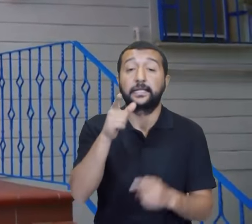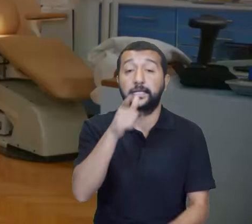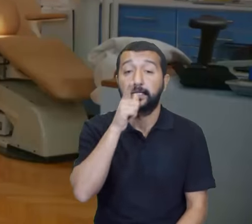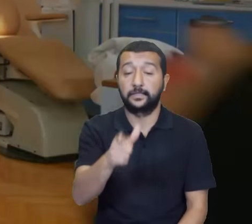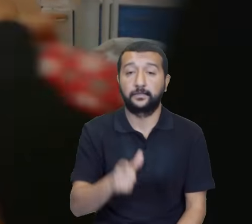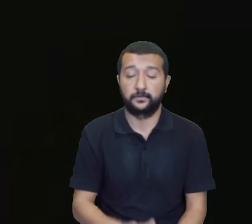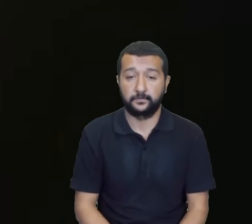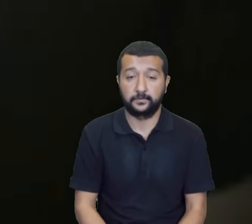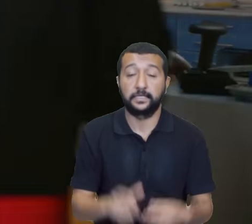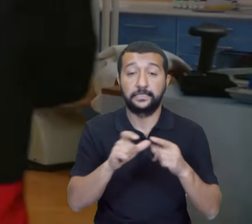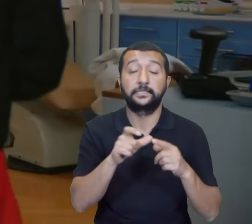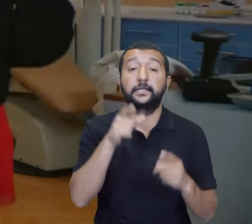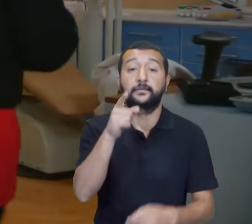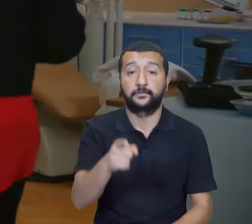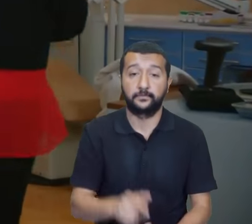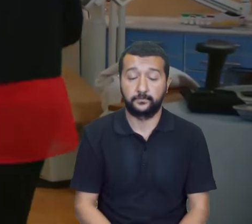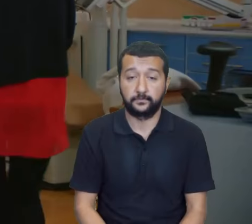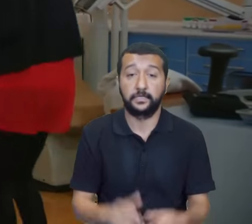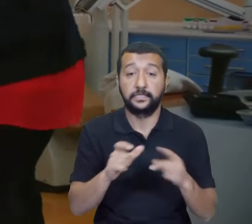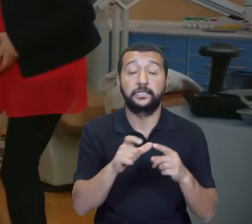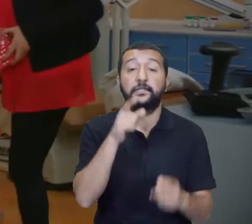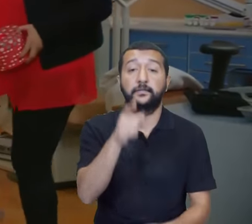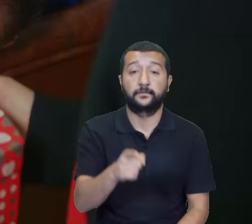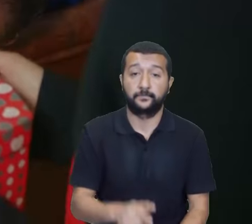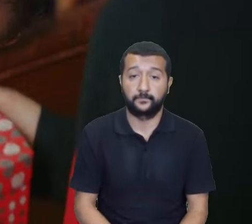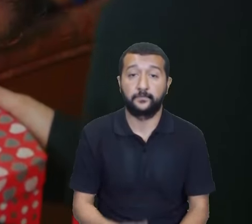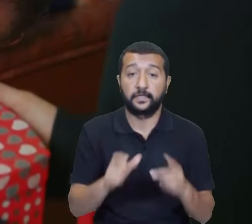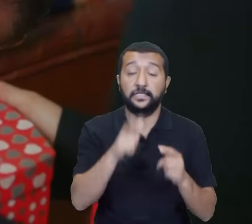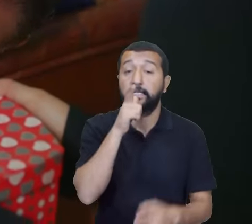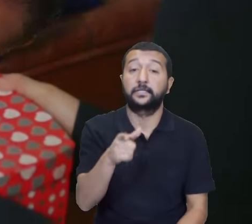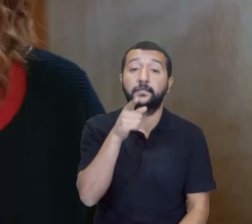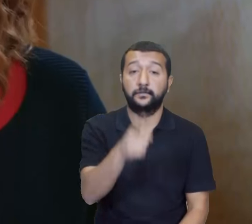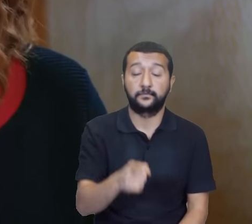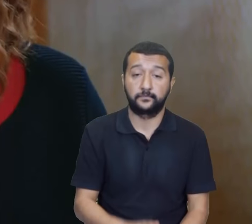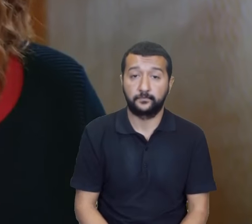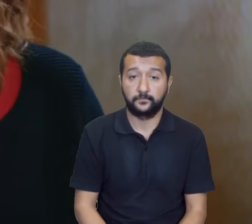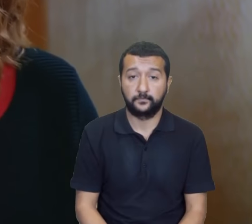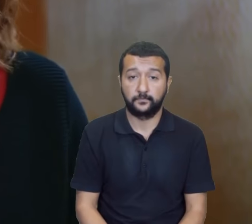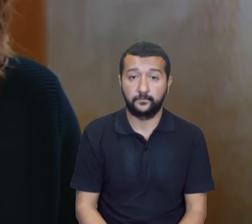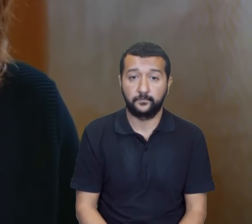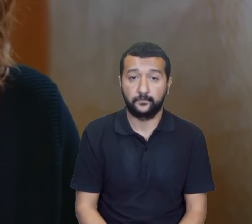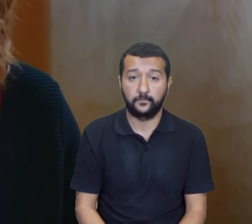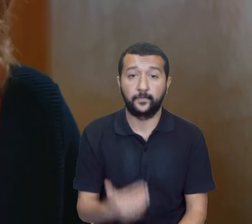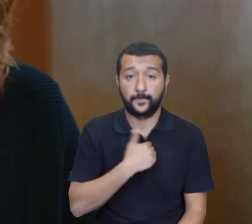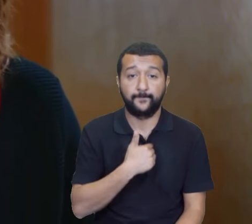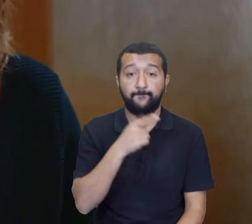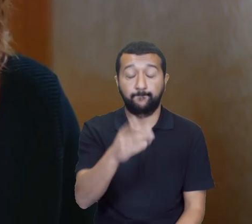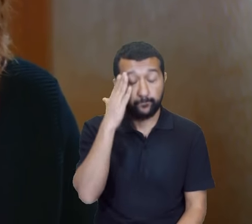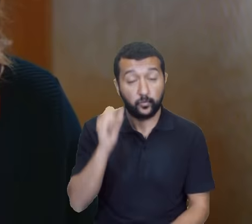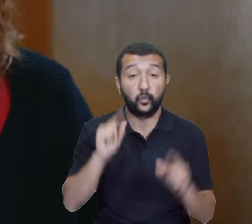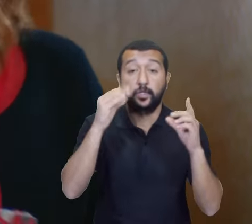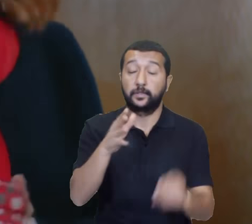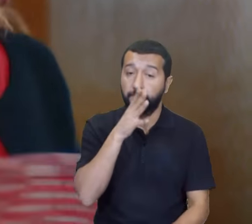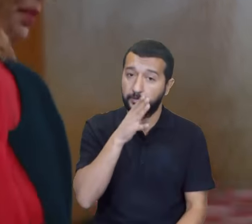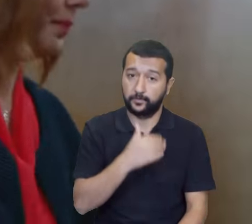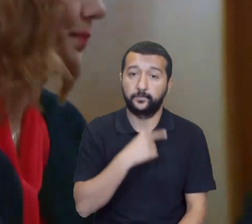Şener. Şener. Şener. Şener. Başucundan sesleniyor. Ben seni nasıl